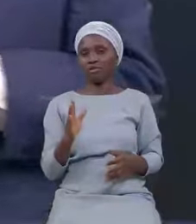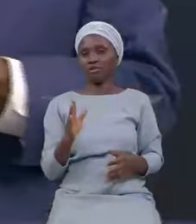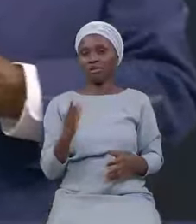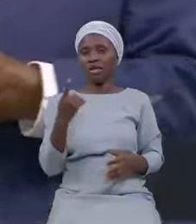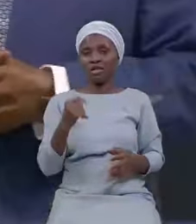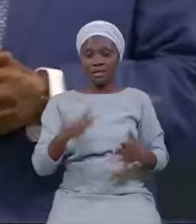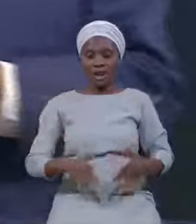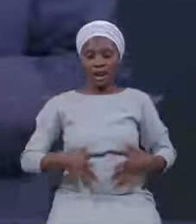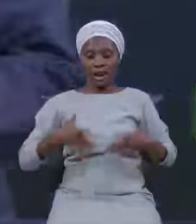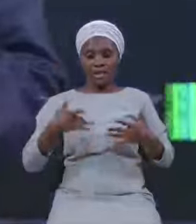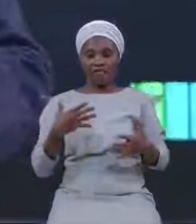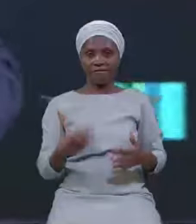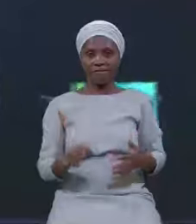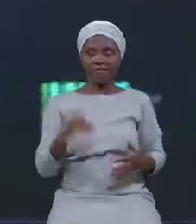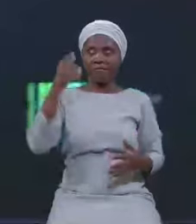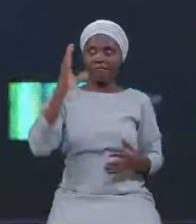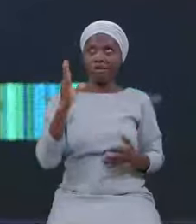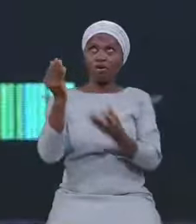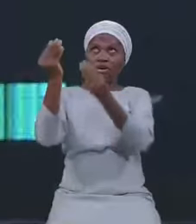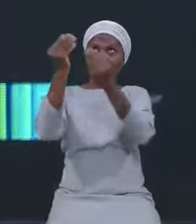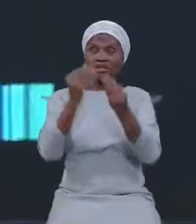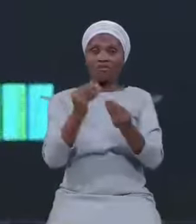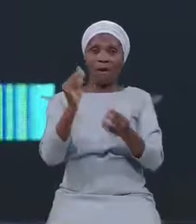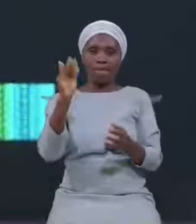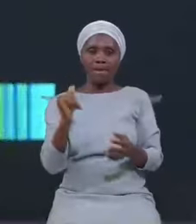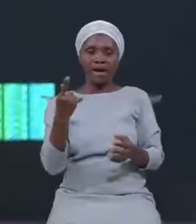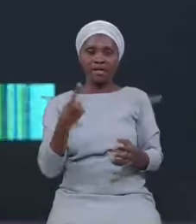par le Fils